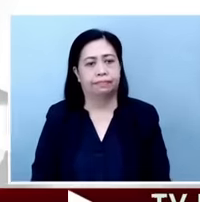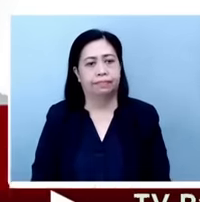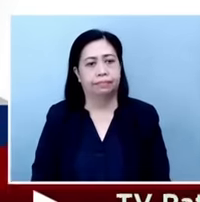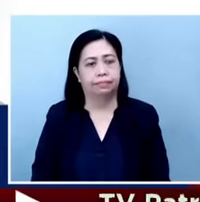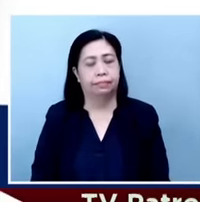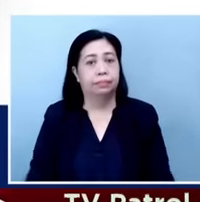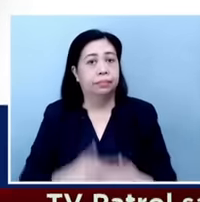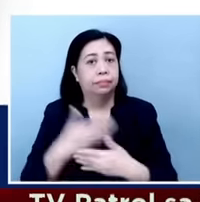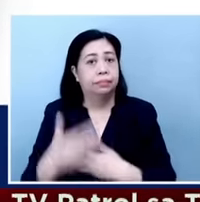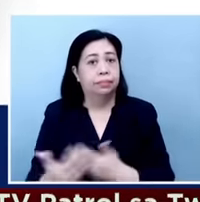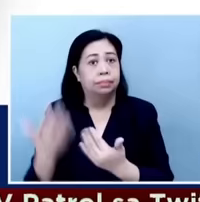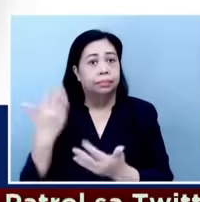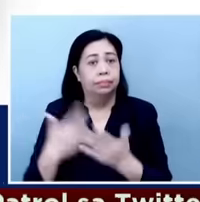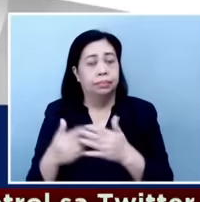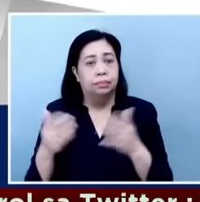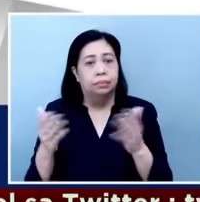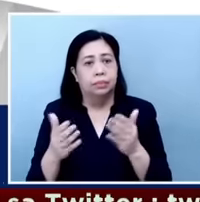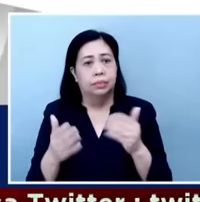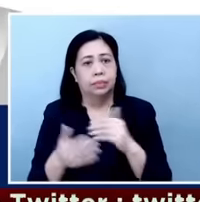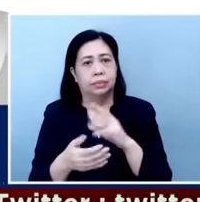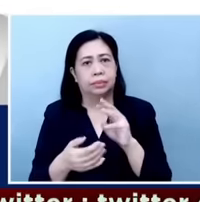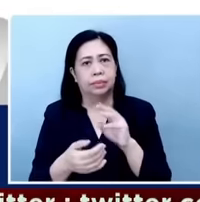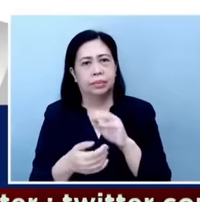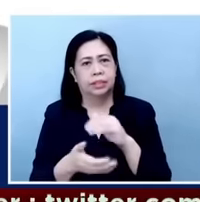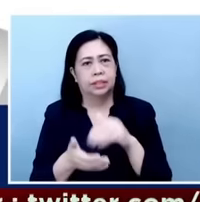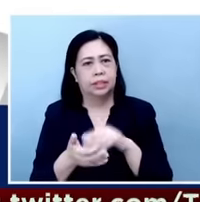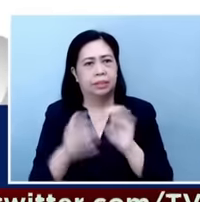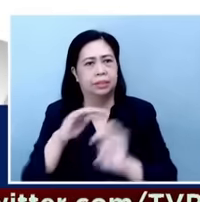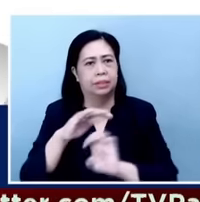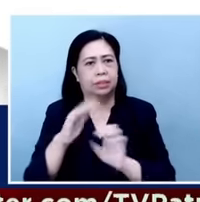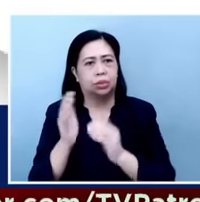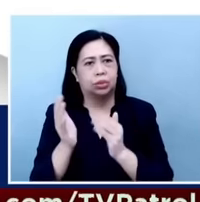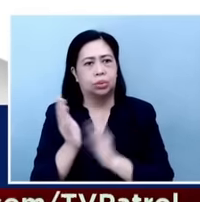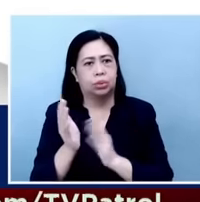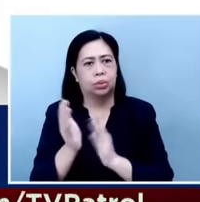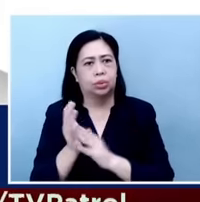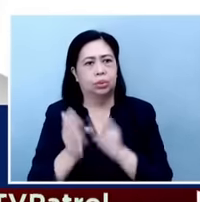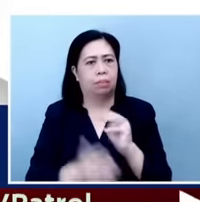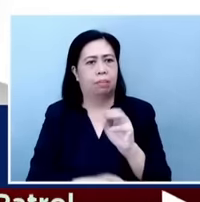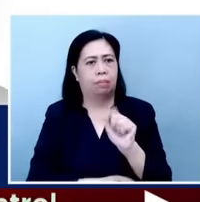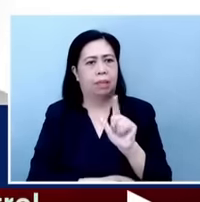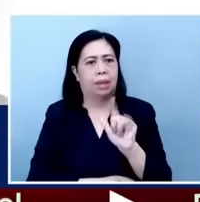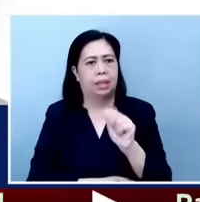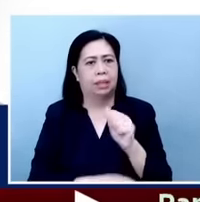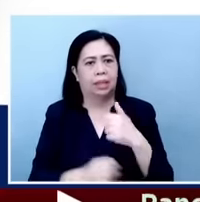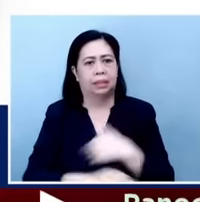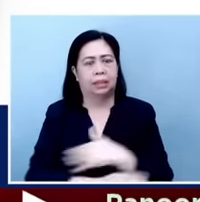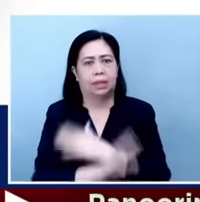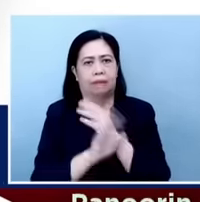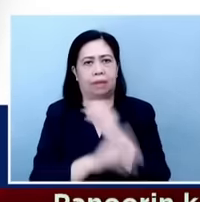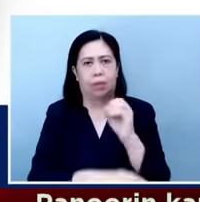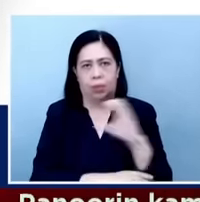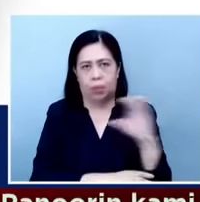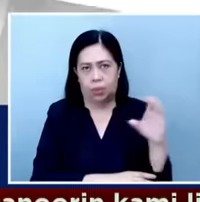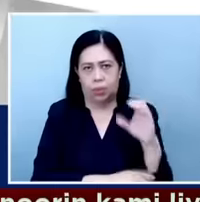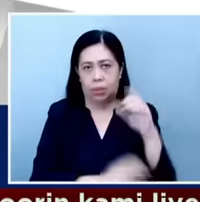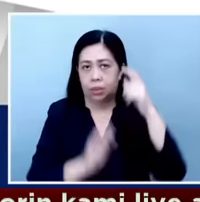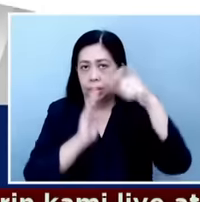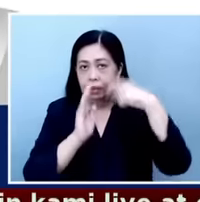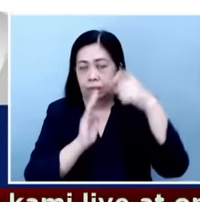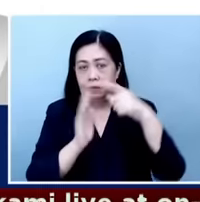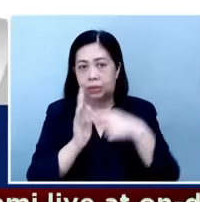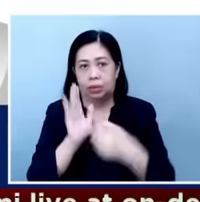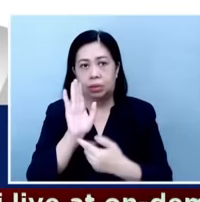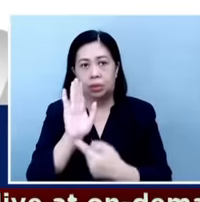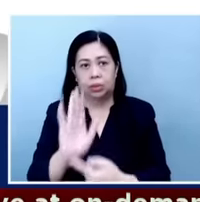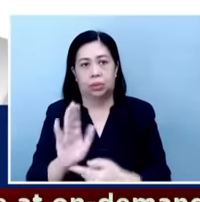Nasunog din ang Malita Central Elementary School sa bayan naman ng Malita sa Davao Occidental. Sa video na ibinahagi ni